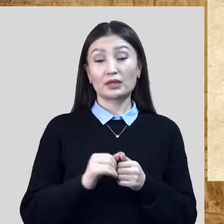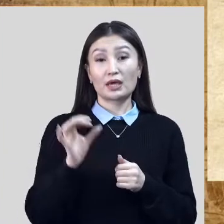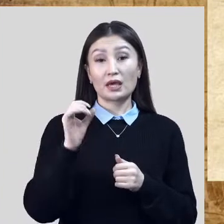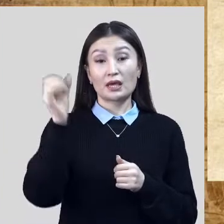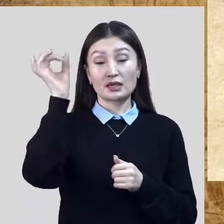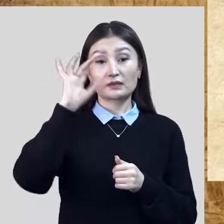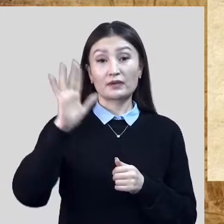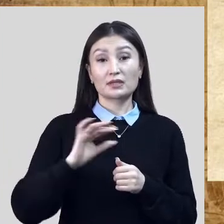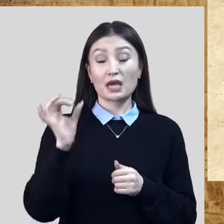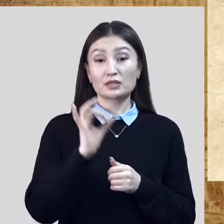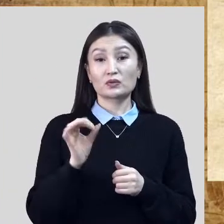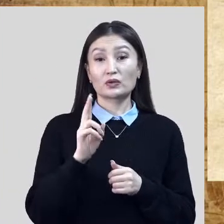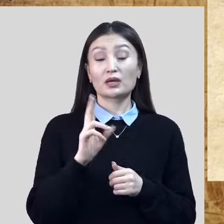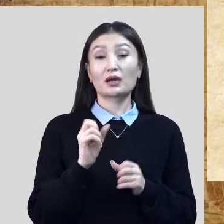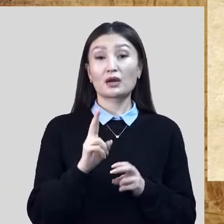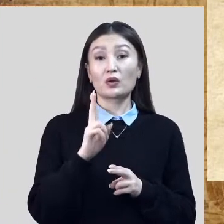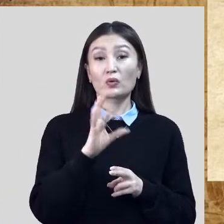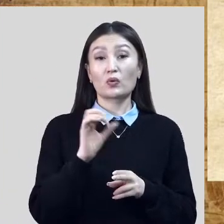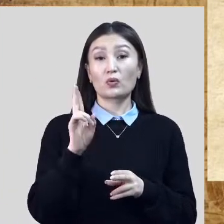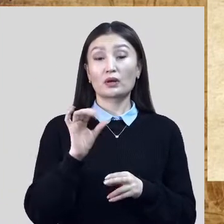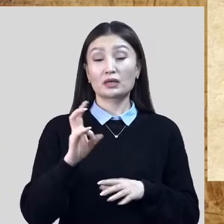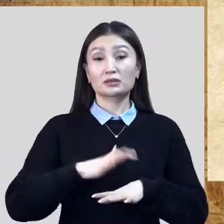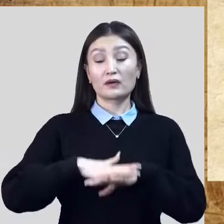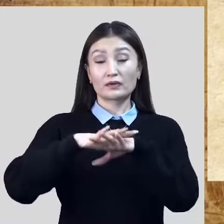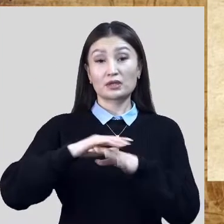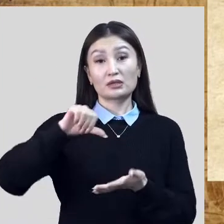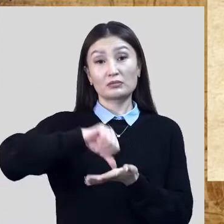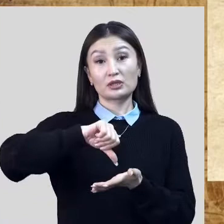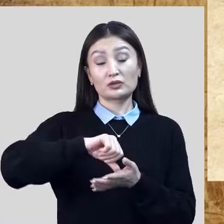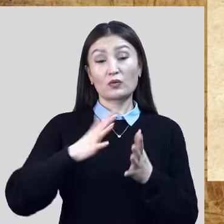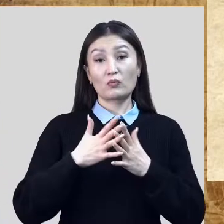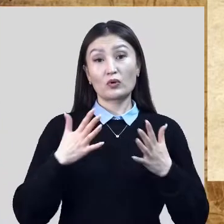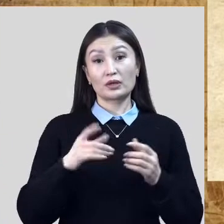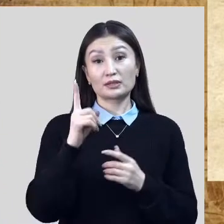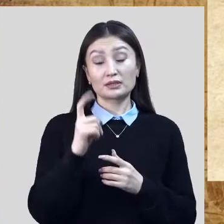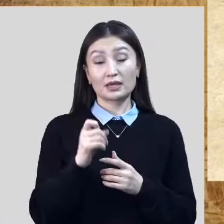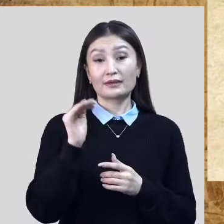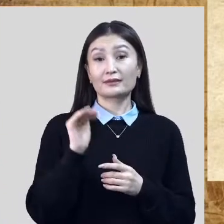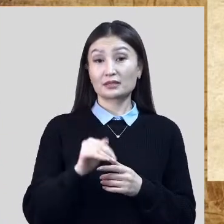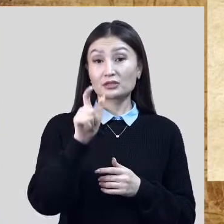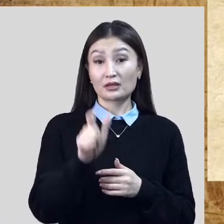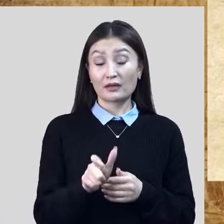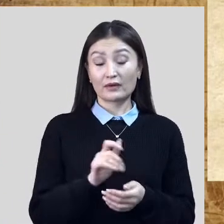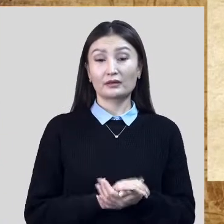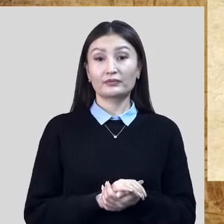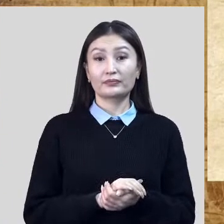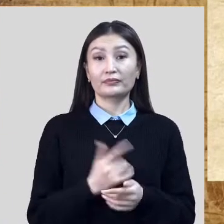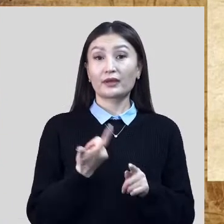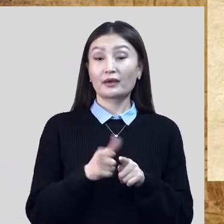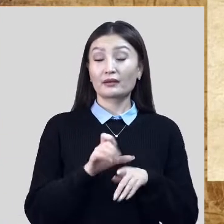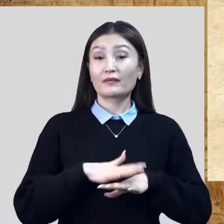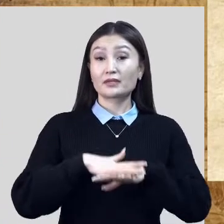истории как Коканское восстание, в котором приняло участие более 100 тысяч человек.